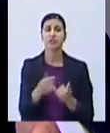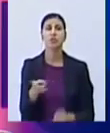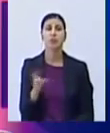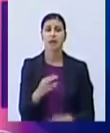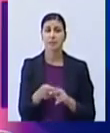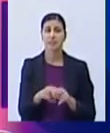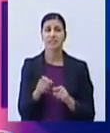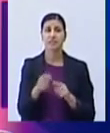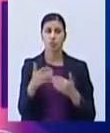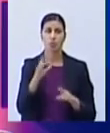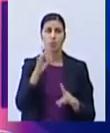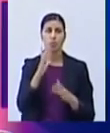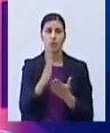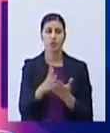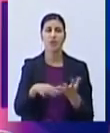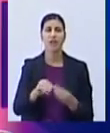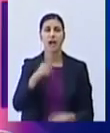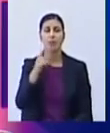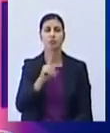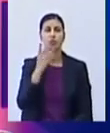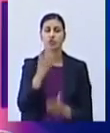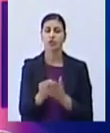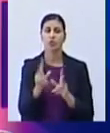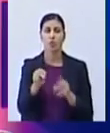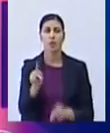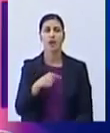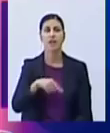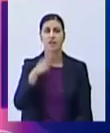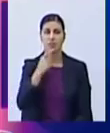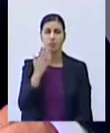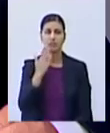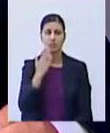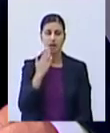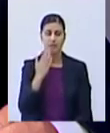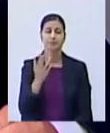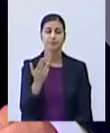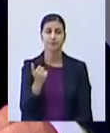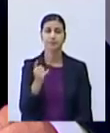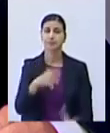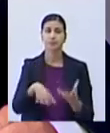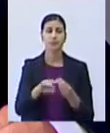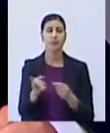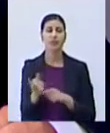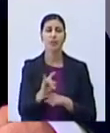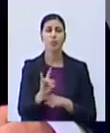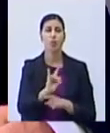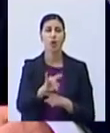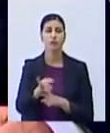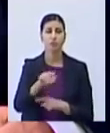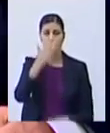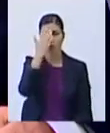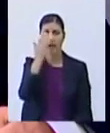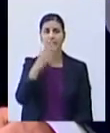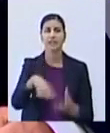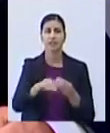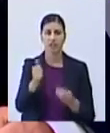ეს ფრაზაც უკვე პოპულარული ხდებოდა, ყველა ამბობს, რომ ჩვენ არ ვპირდებით, ჩვენ ამბობთ სიმართლეს. იმიტომ რომ ყველა იწყება, ვინ შეპირდა, ყველა მოაწყვა, ეს ხალხი